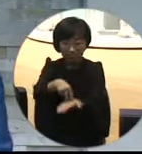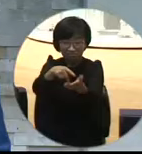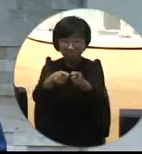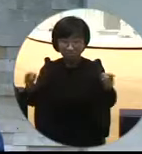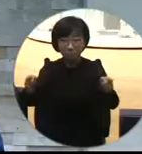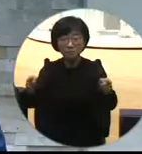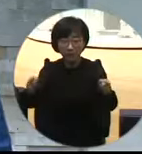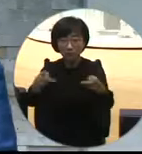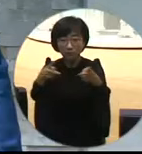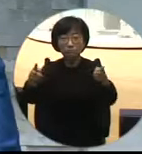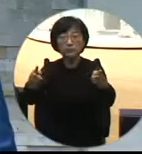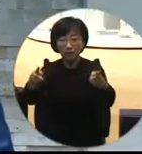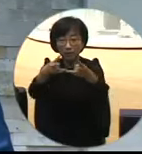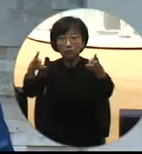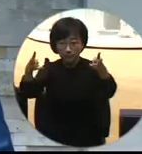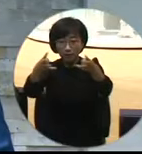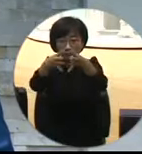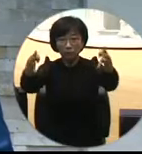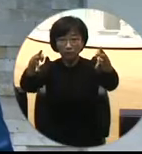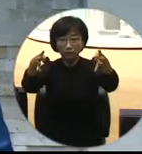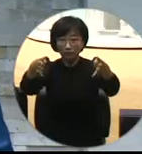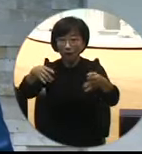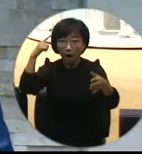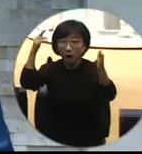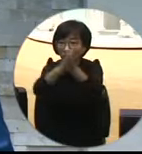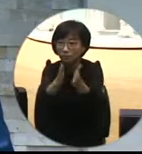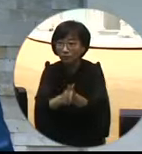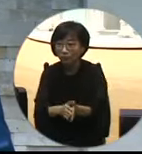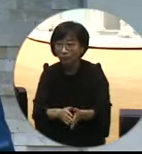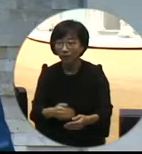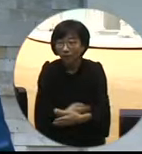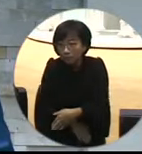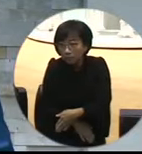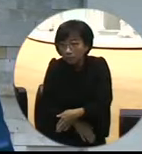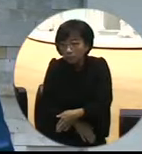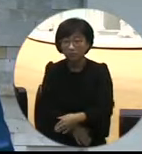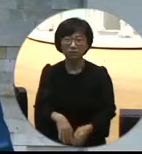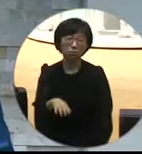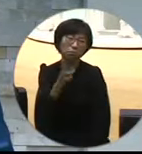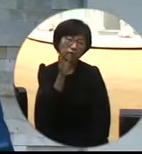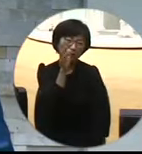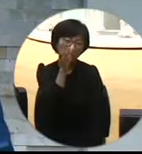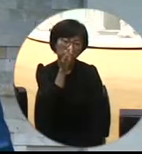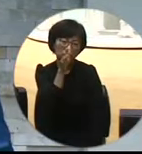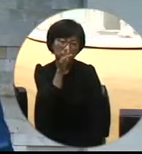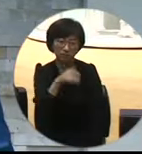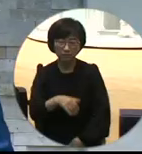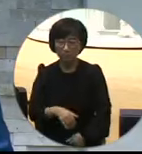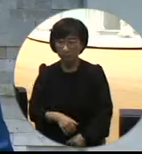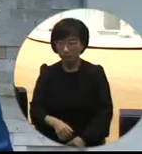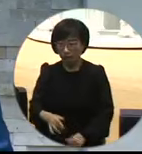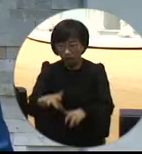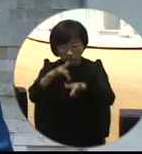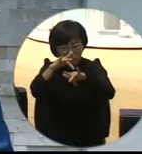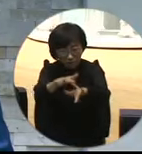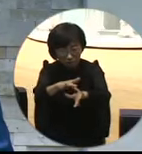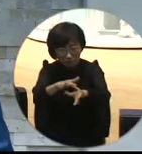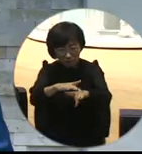사단이요, 율법 속에 얼마나 사람들을 어리석게 가지고 노는지, 갖고 놀아요,